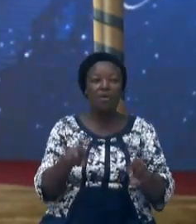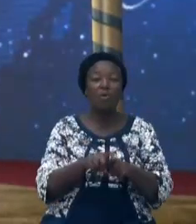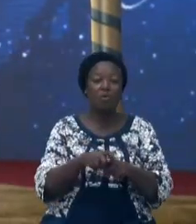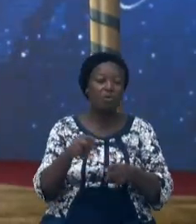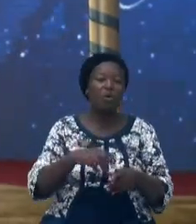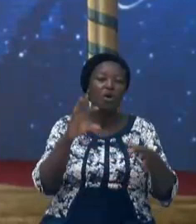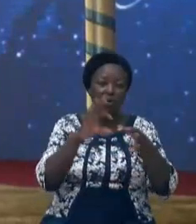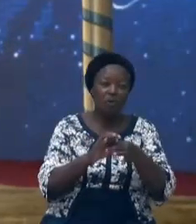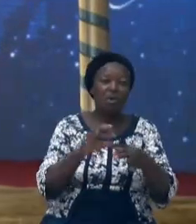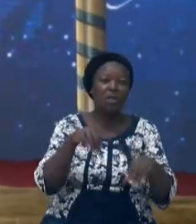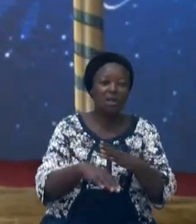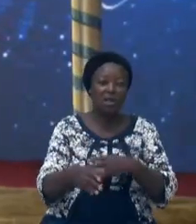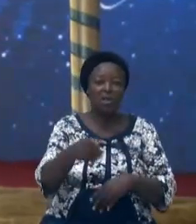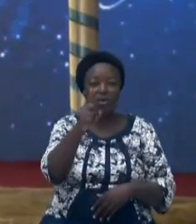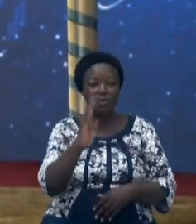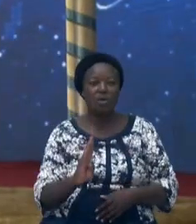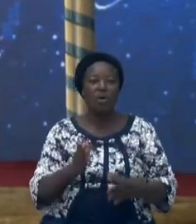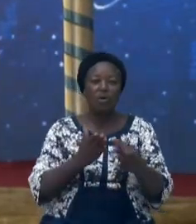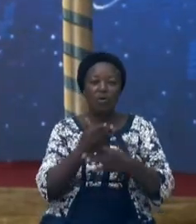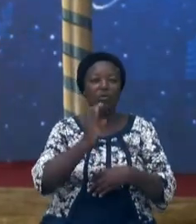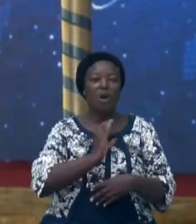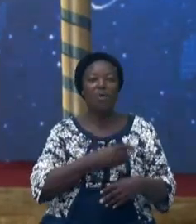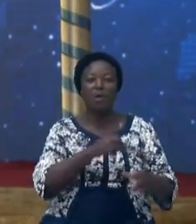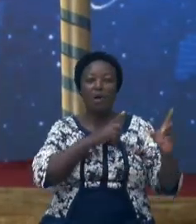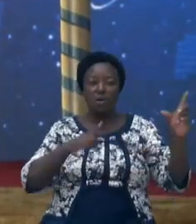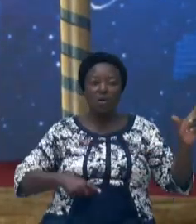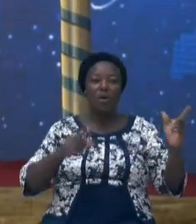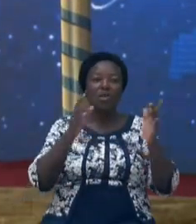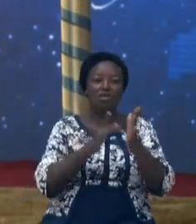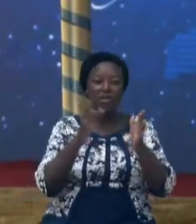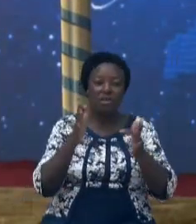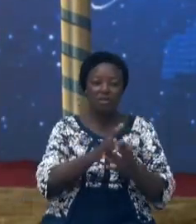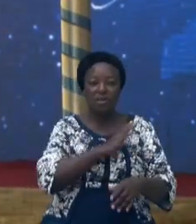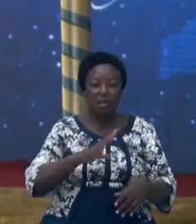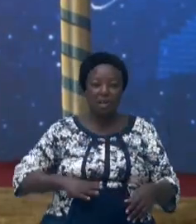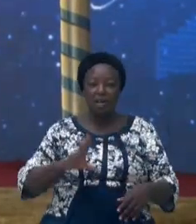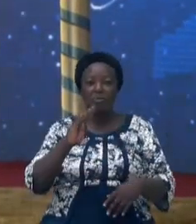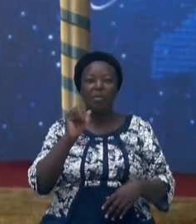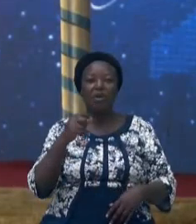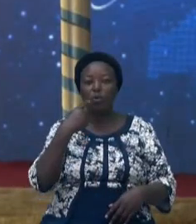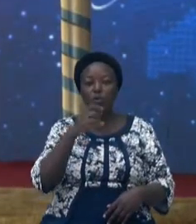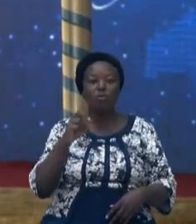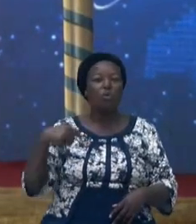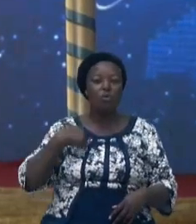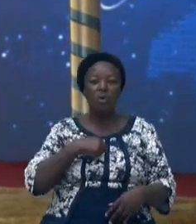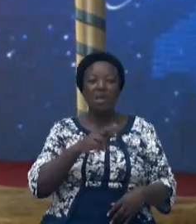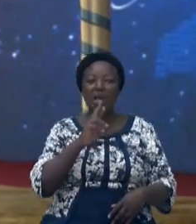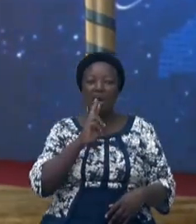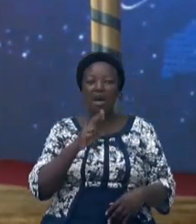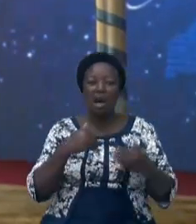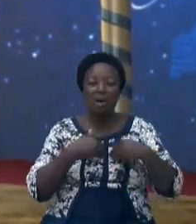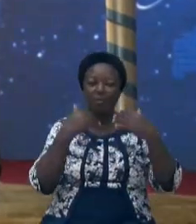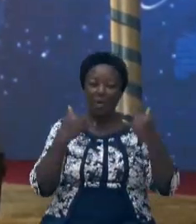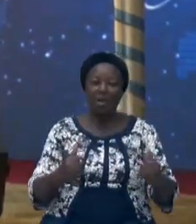mais encore long et glorifiant un dieu par notre seigneur jésus christ pas qu'ils